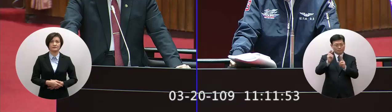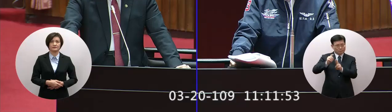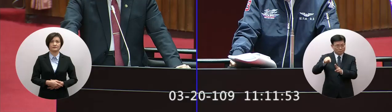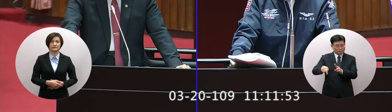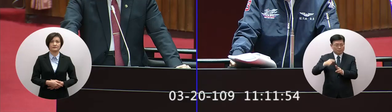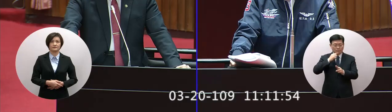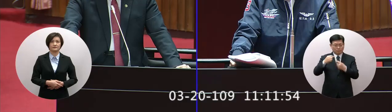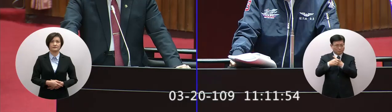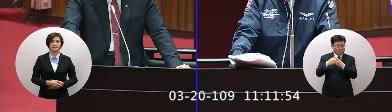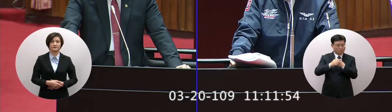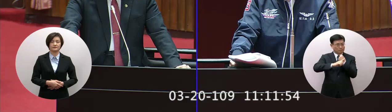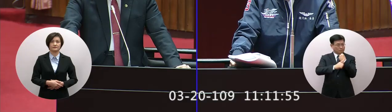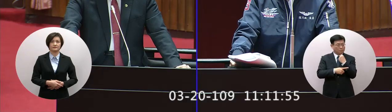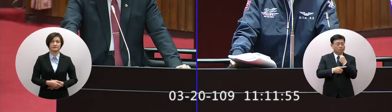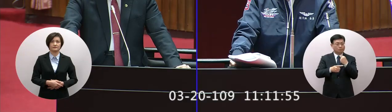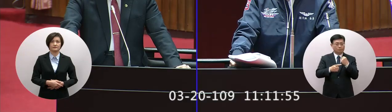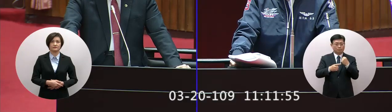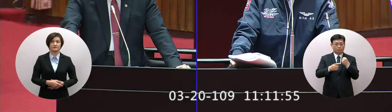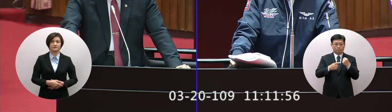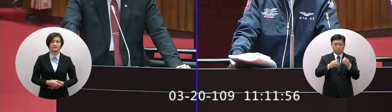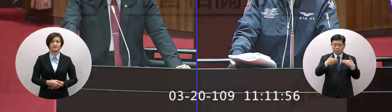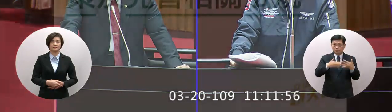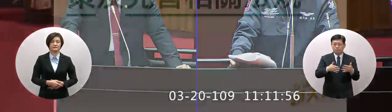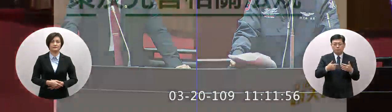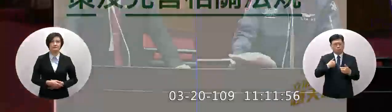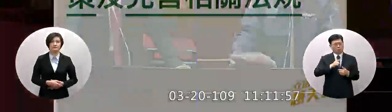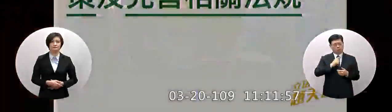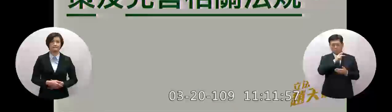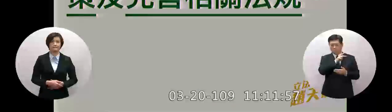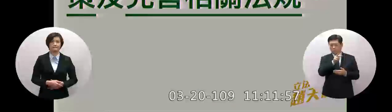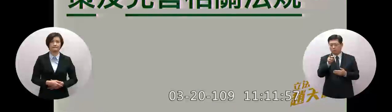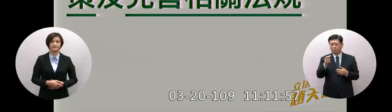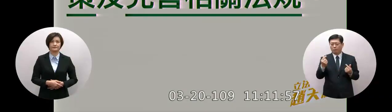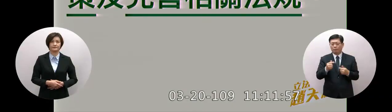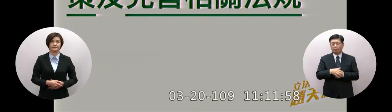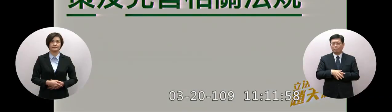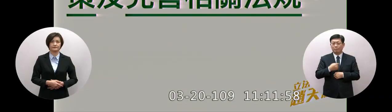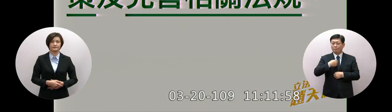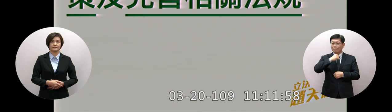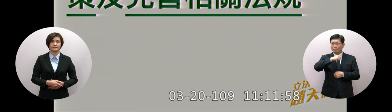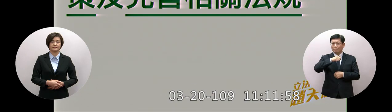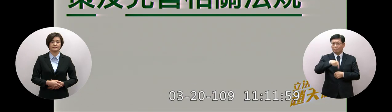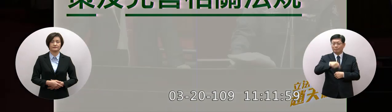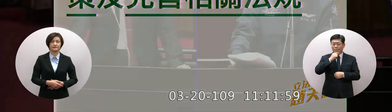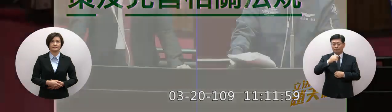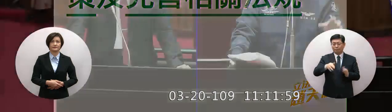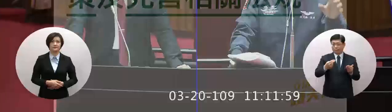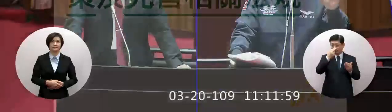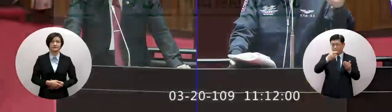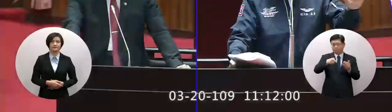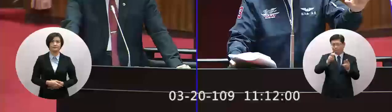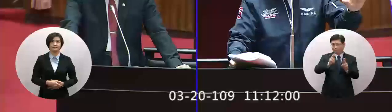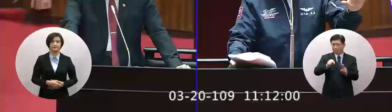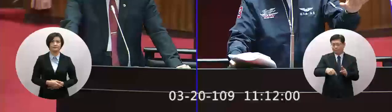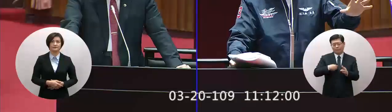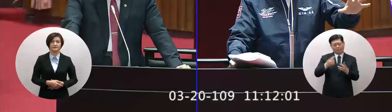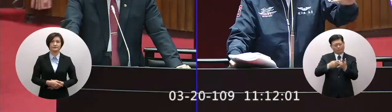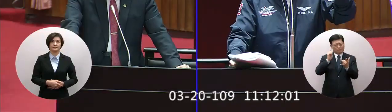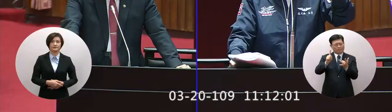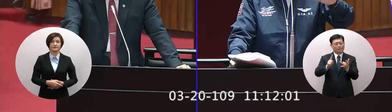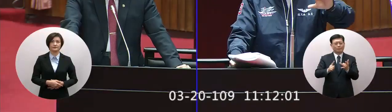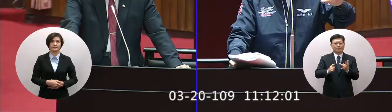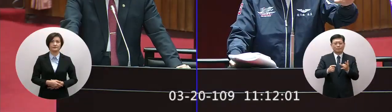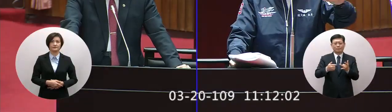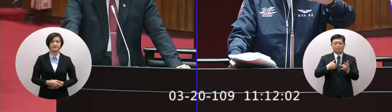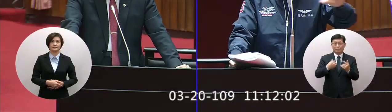跟完善相关法规的一个目标。我觉得整个我目前这样看起来，在台湾的部分，在氢能的发展就欠这个，就